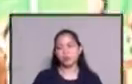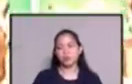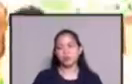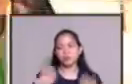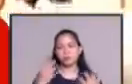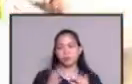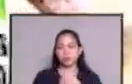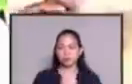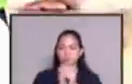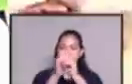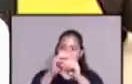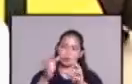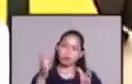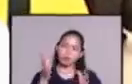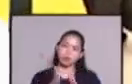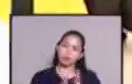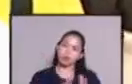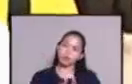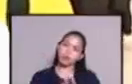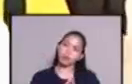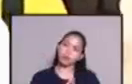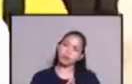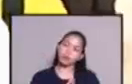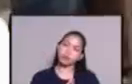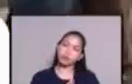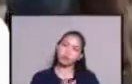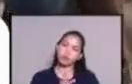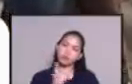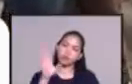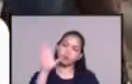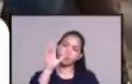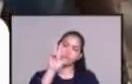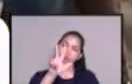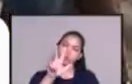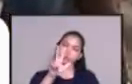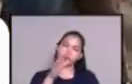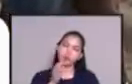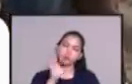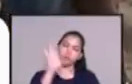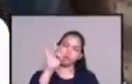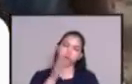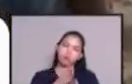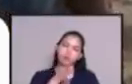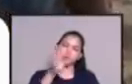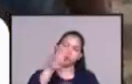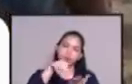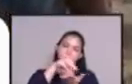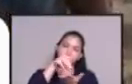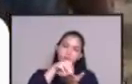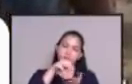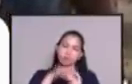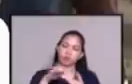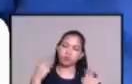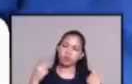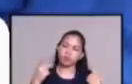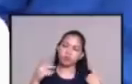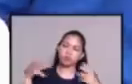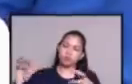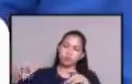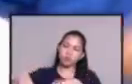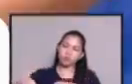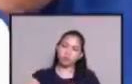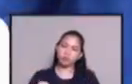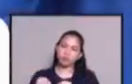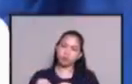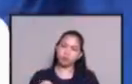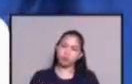Malayo naman sa malapiestang kampanya ng hugpong ang pag-iikot ng tatlong kandidato ng Ocho Diretso sa Mandaluyong. Sa tabi lang ng kalsada nagdaos ng programa